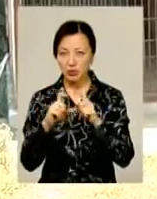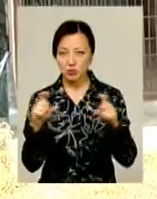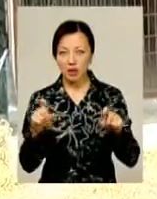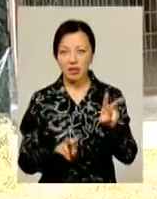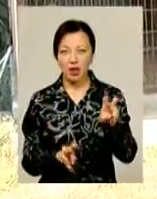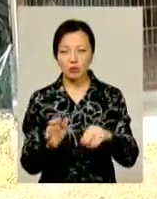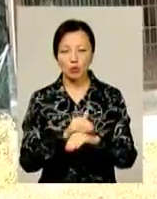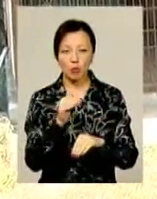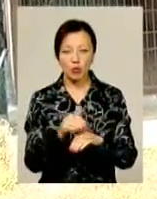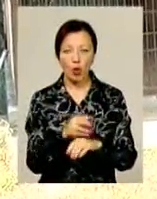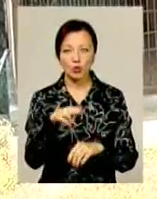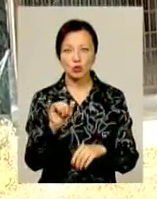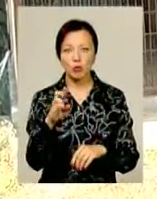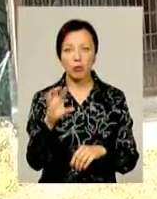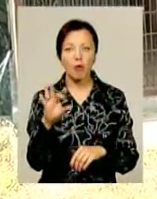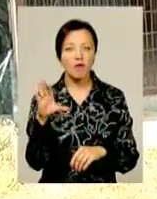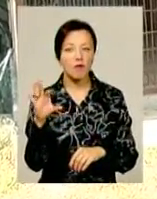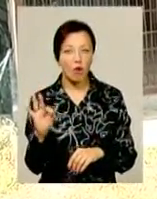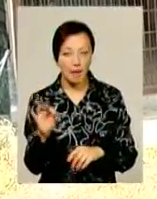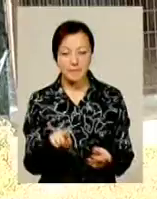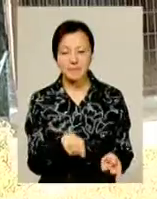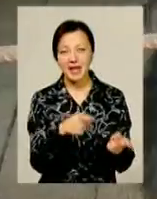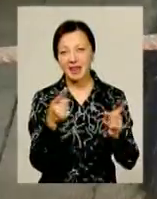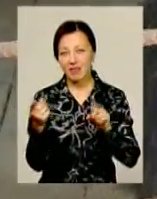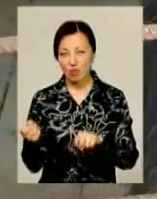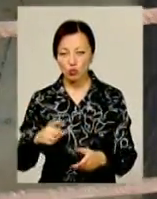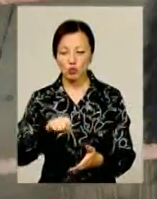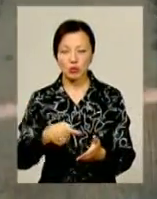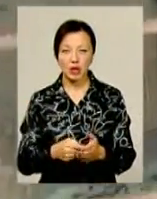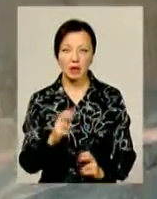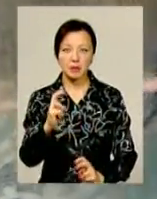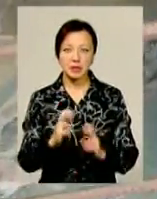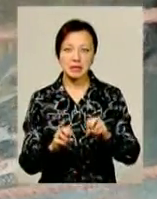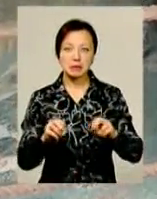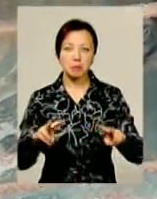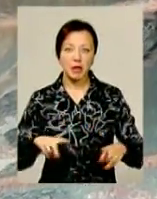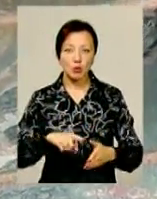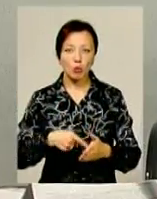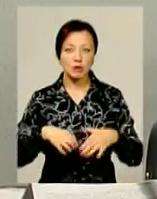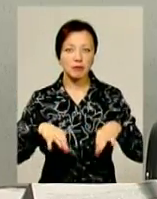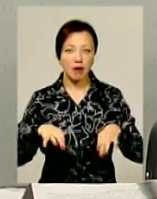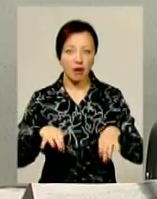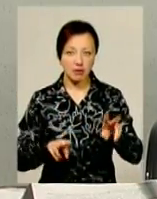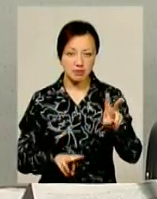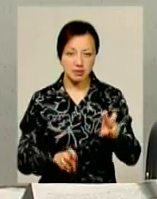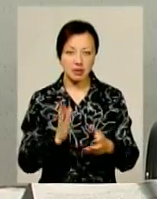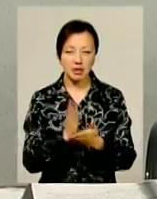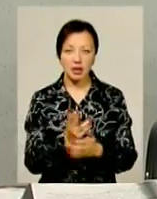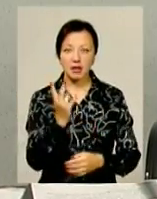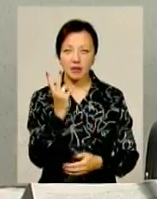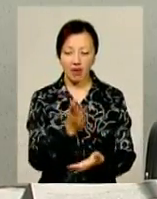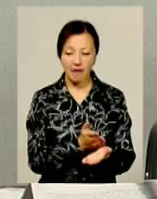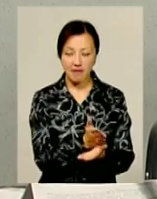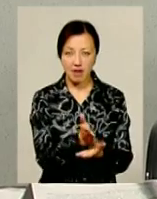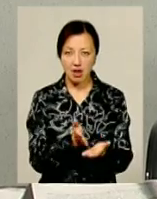назвою «Добро», розташований в мікрорайоні Дубове, переводять на баланс комунального підприємства «Спецкомунтранс». Є два варіанти, які ми